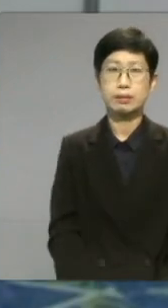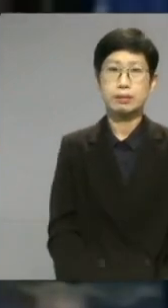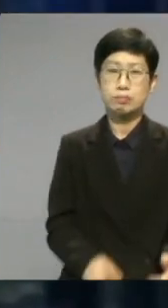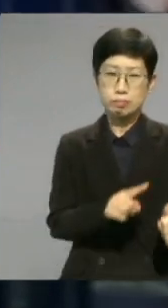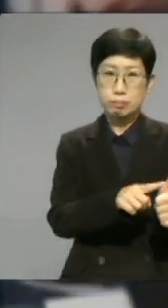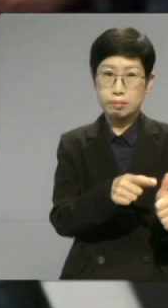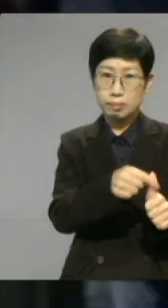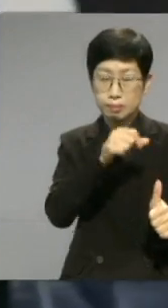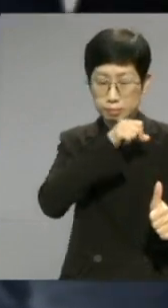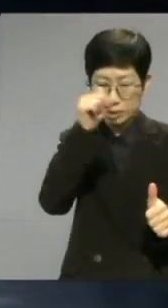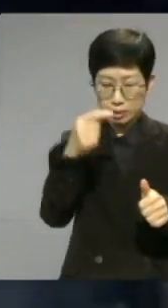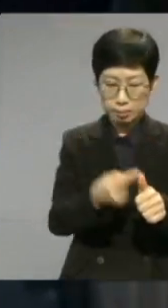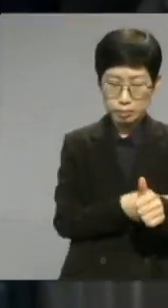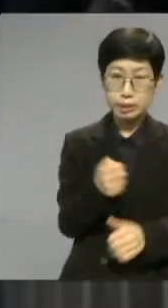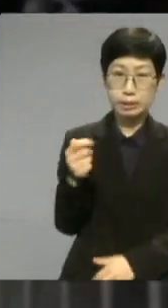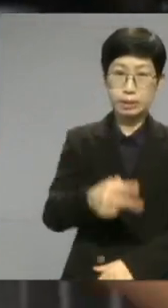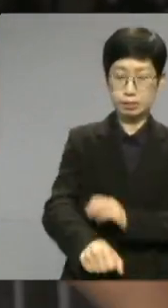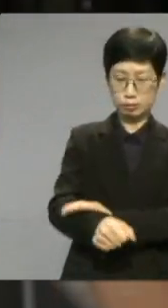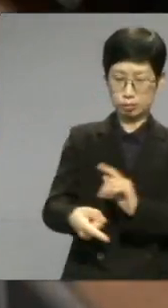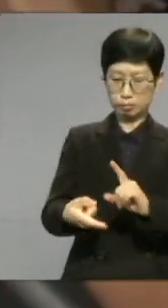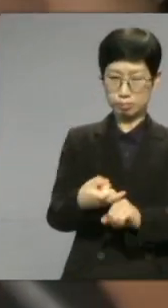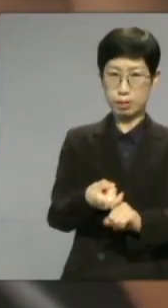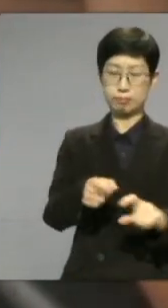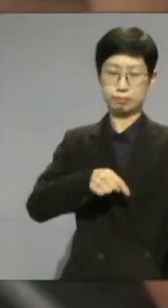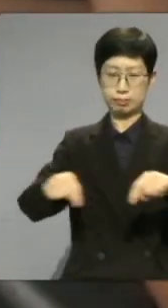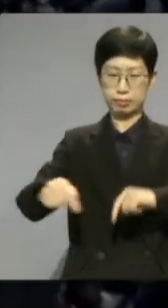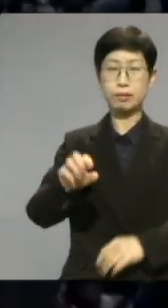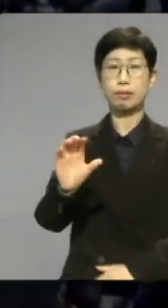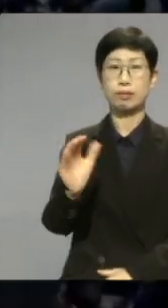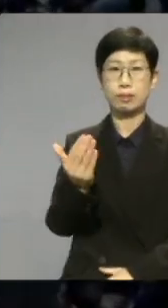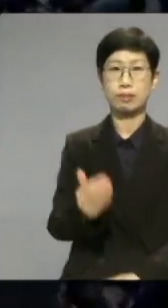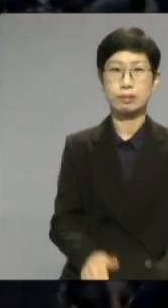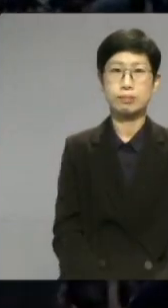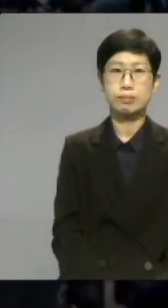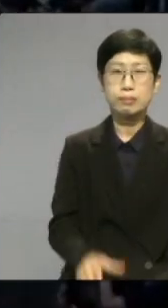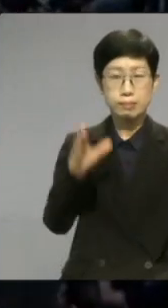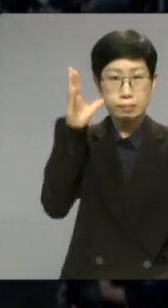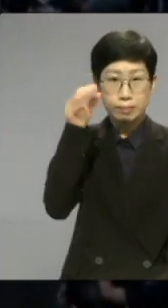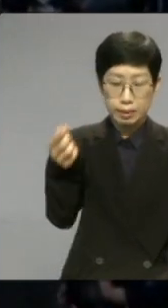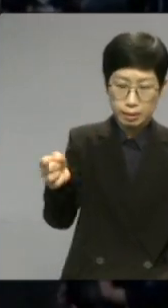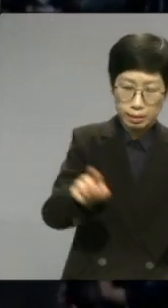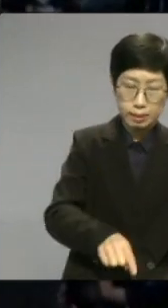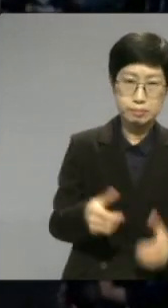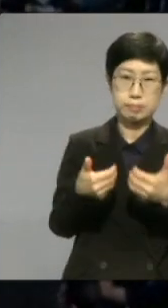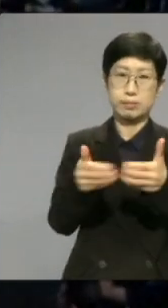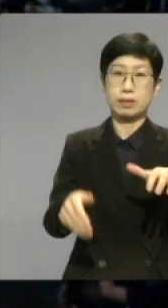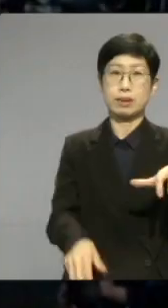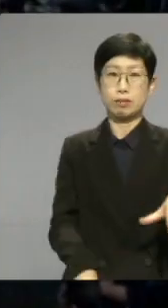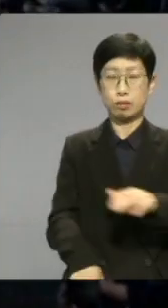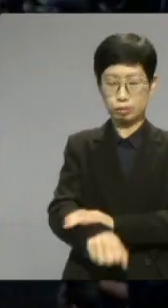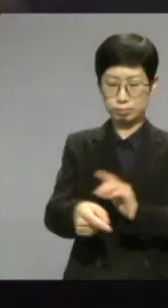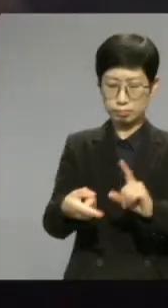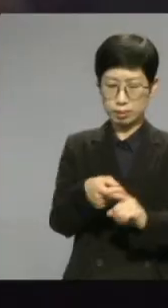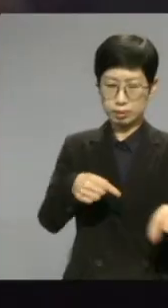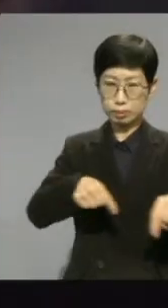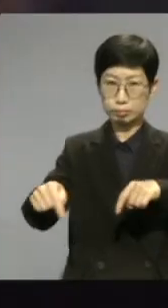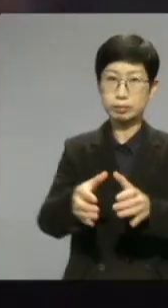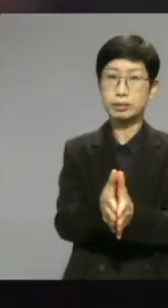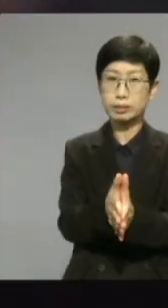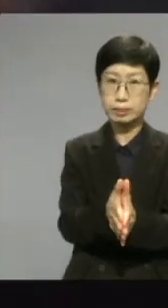당선으로 파나마에선 다시 우파 정권이 집권하게 됐습니다. 아르헨티나에 이어 파나마에서도 우파 정권이